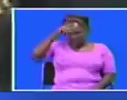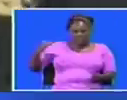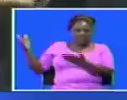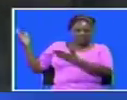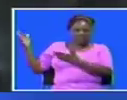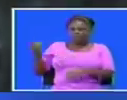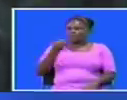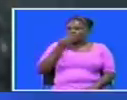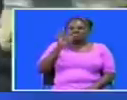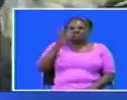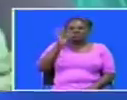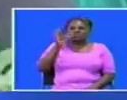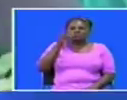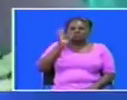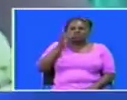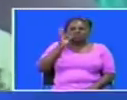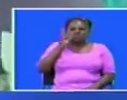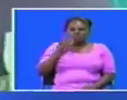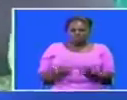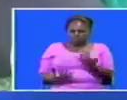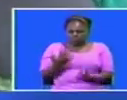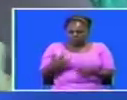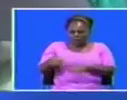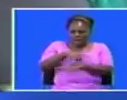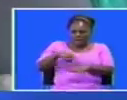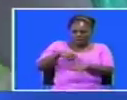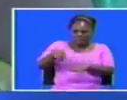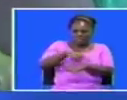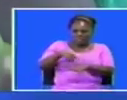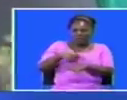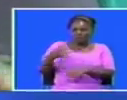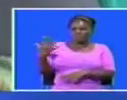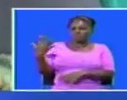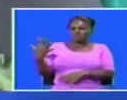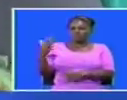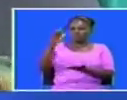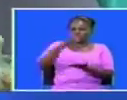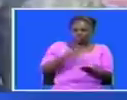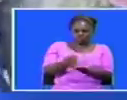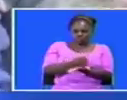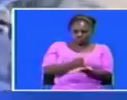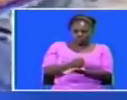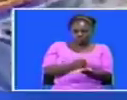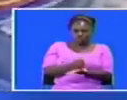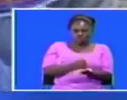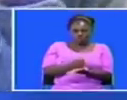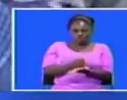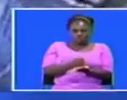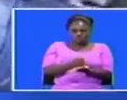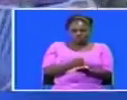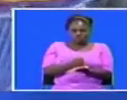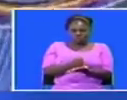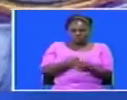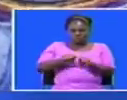wanakula matunda ya mwituni baada ya kuchemsha kwa saa tano ili kupunguza sumu. Lolima Chepotopole aidha alivunja